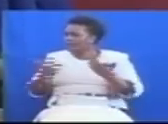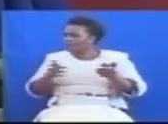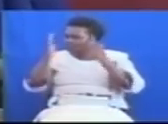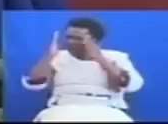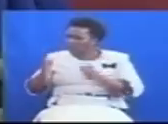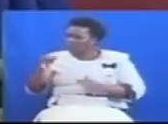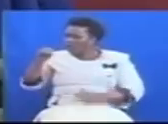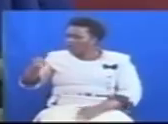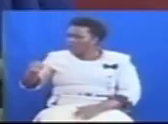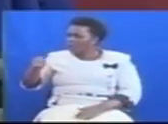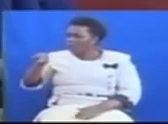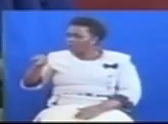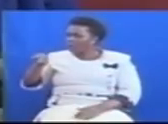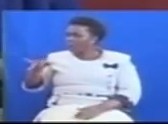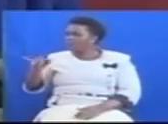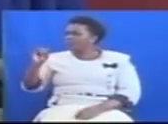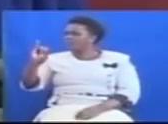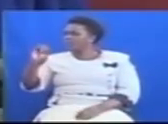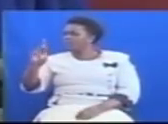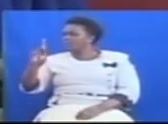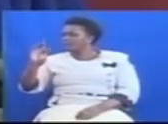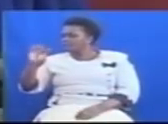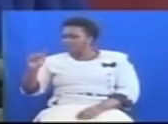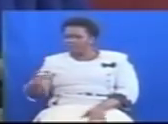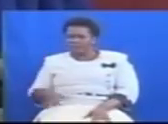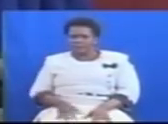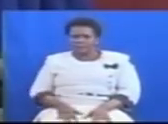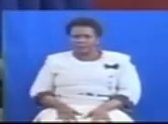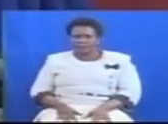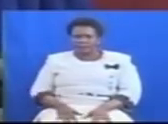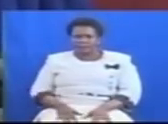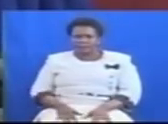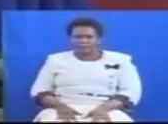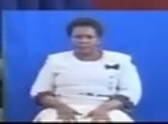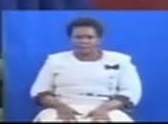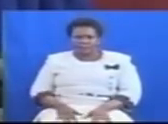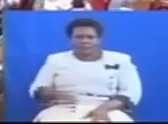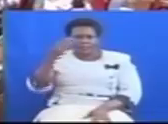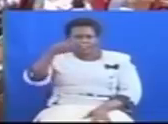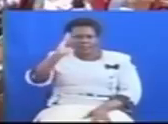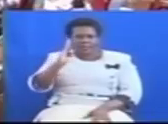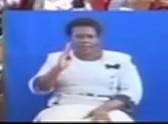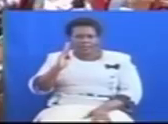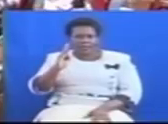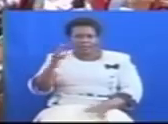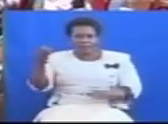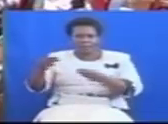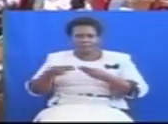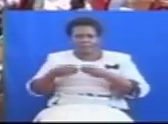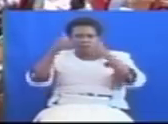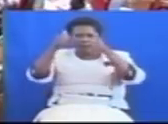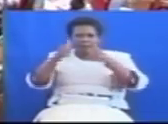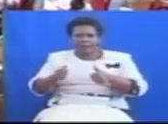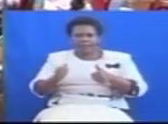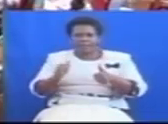Kibamba, sasa ulize swali lake. Serikali iliahidi kuwa ifikapo mwaka 2016 matatizo ya maji yangekuwa